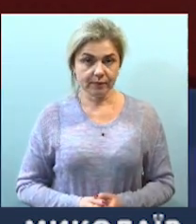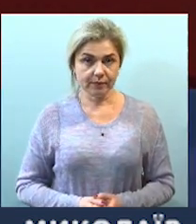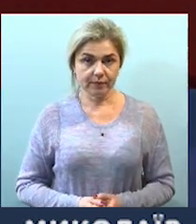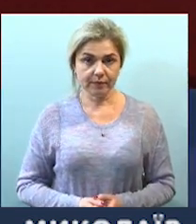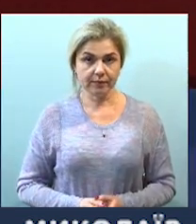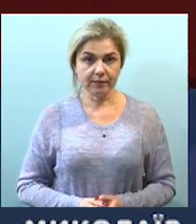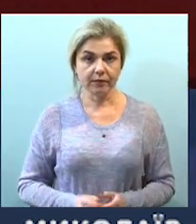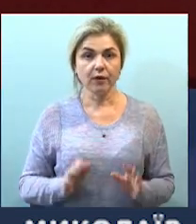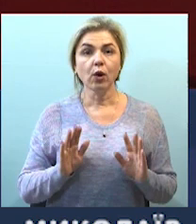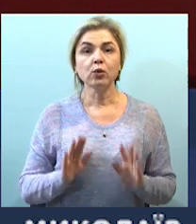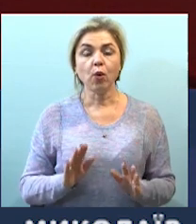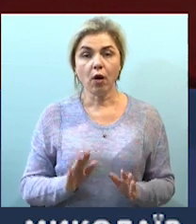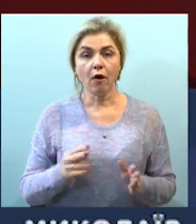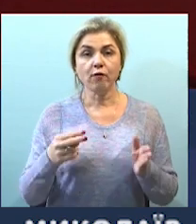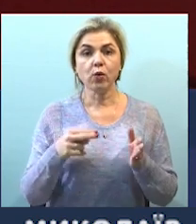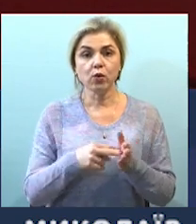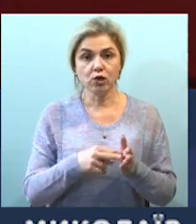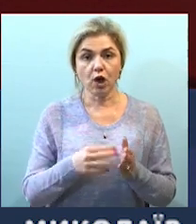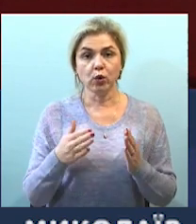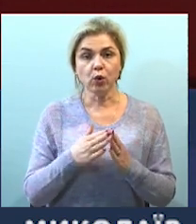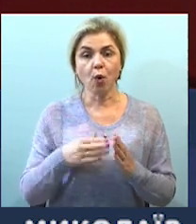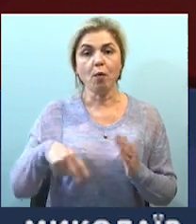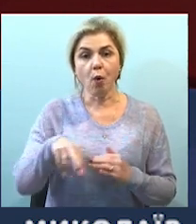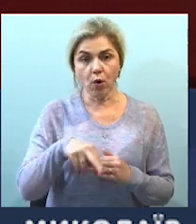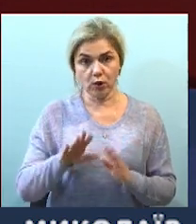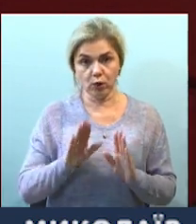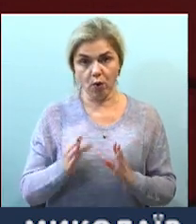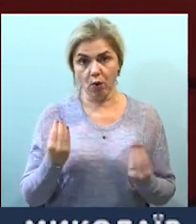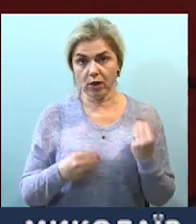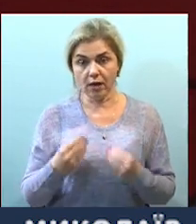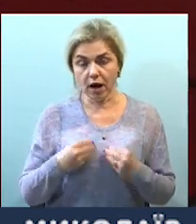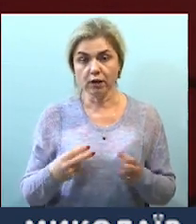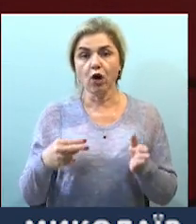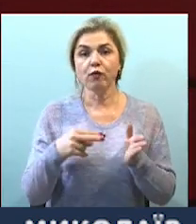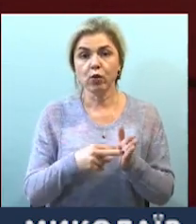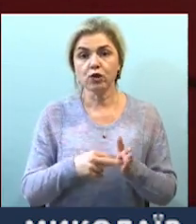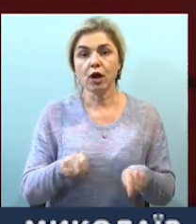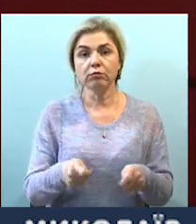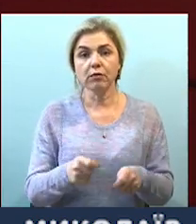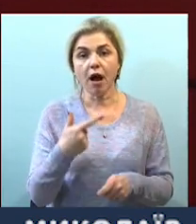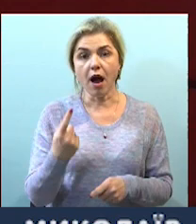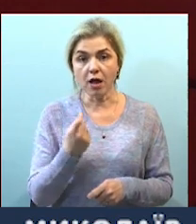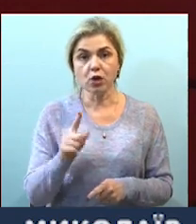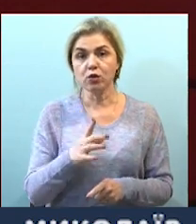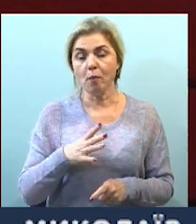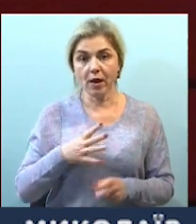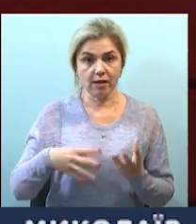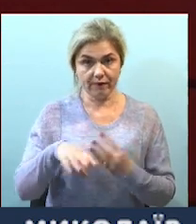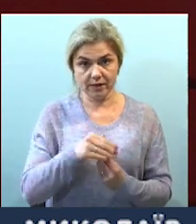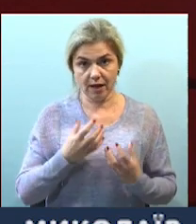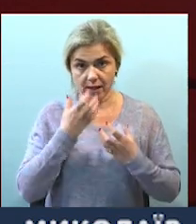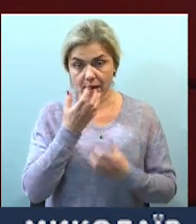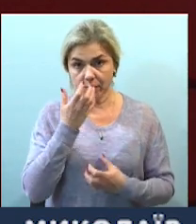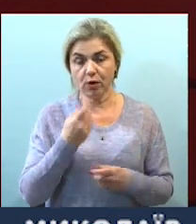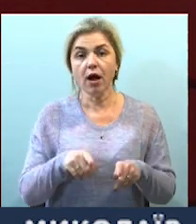і включаємо газ. Вдома ходимо лише одягнені. Вмикаємо газову плиту, аби усюди було тепло.